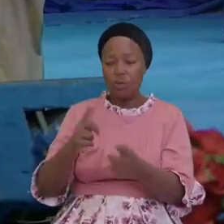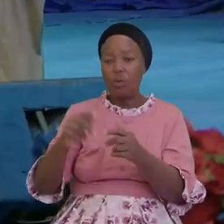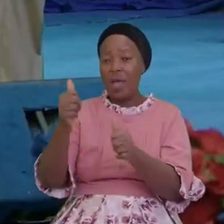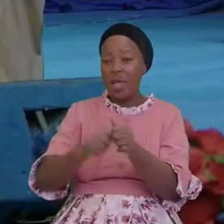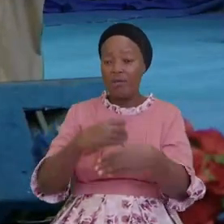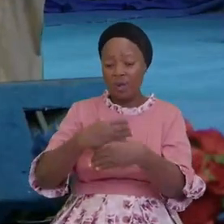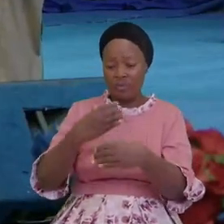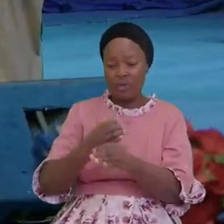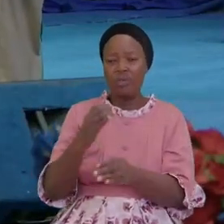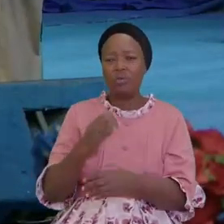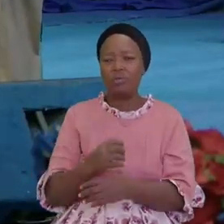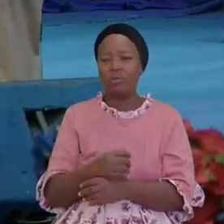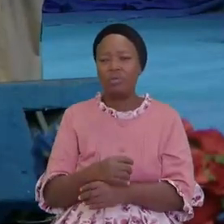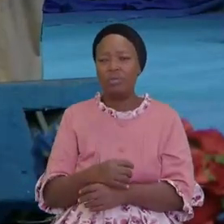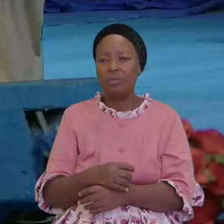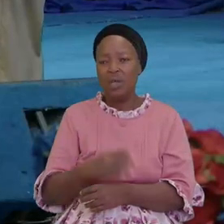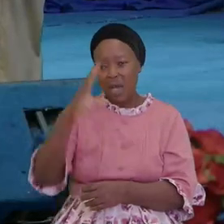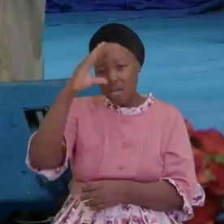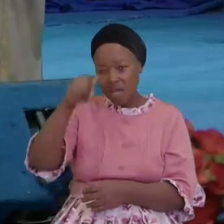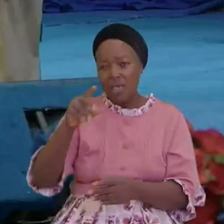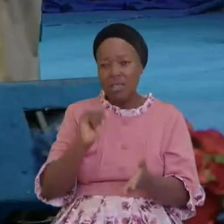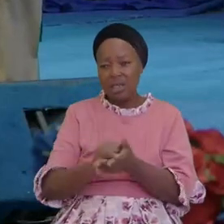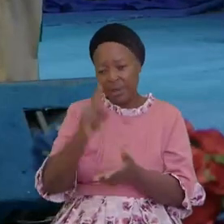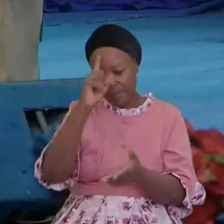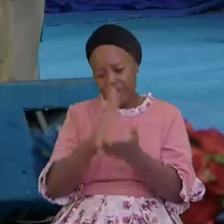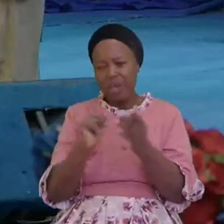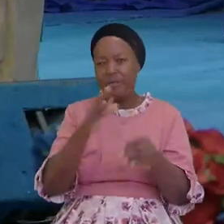Allez prêcher la bonne nouvelle à toute la création.